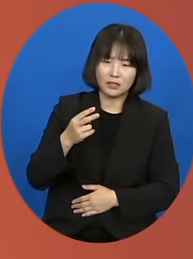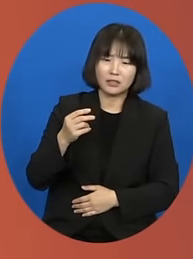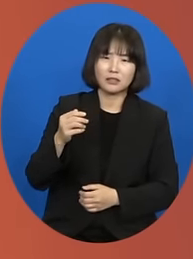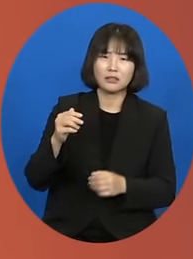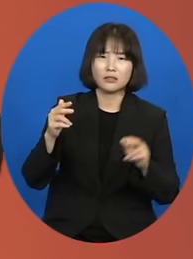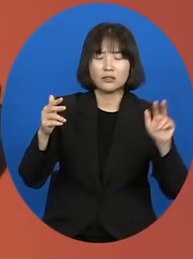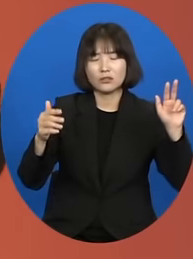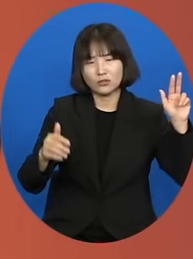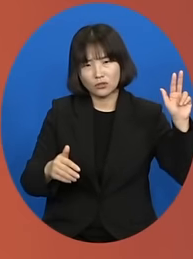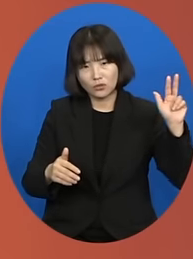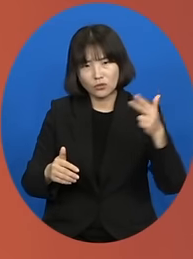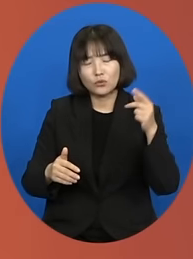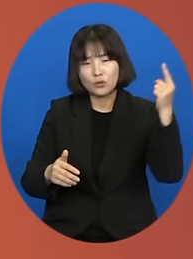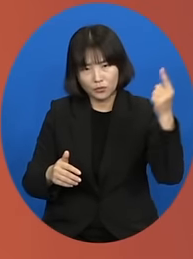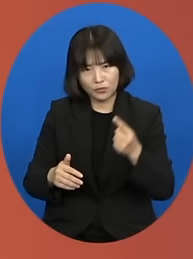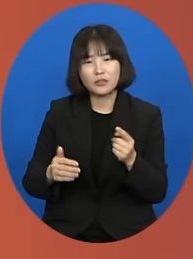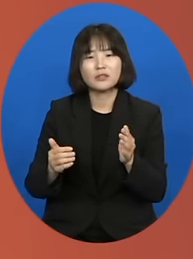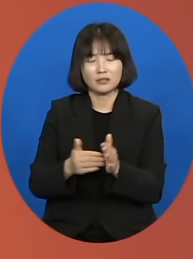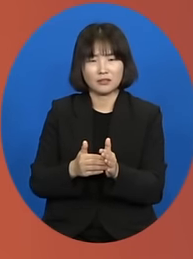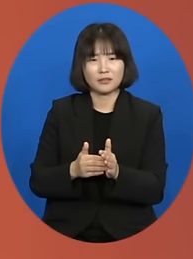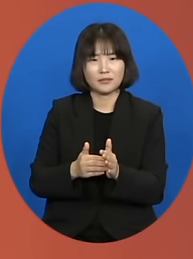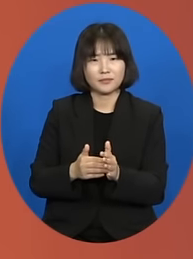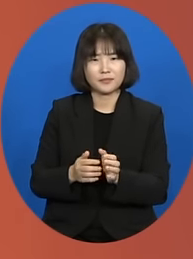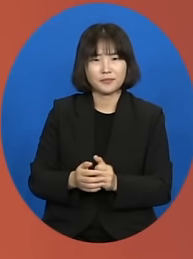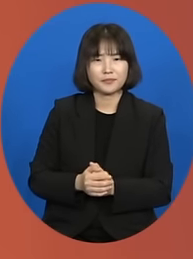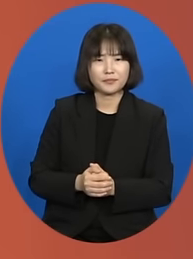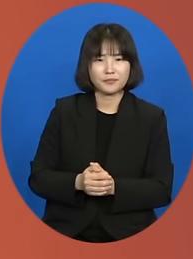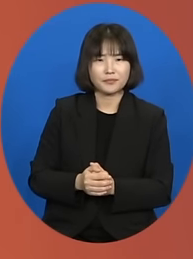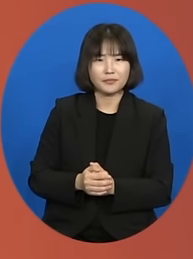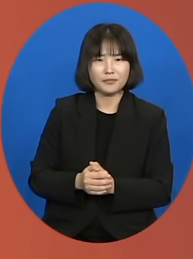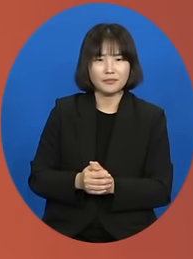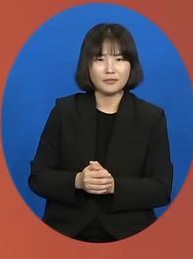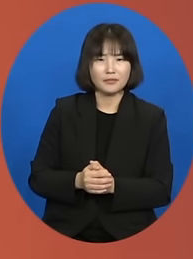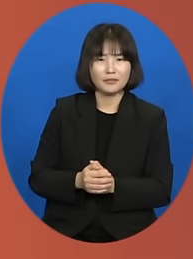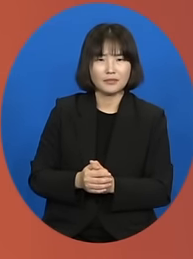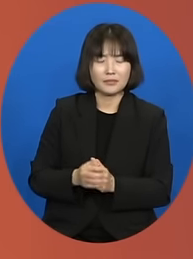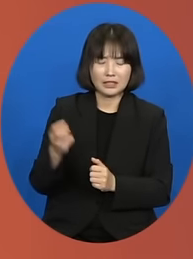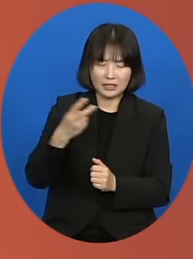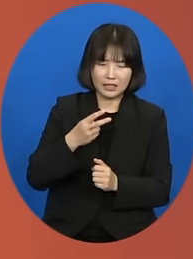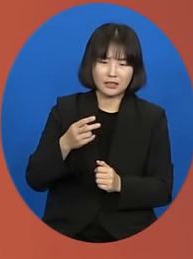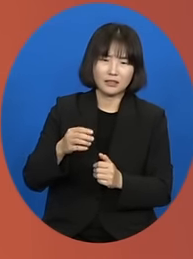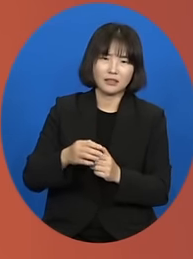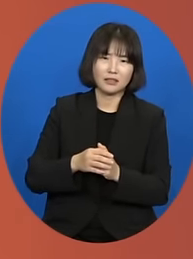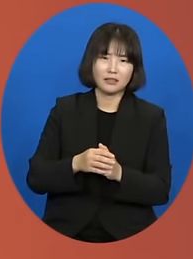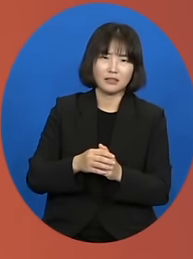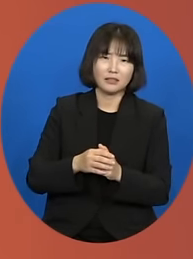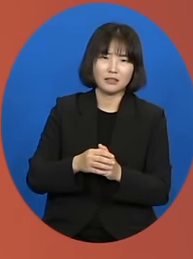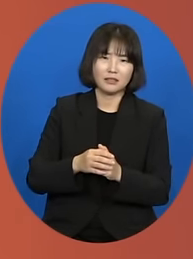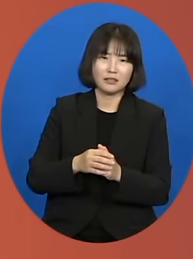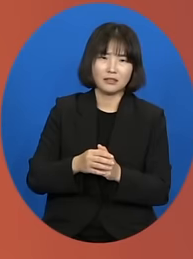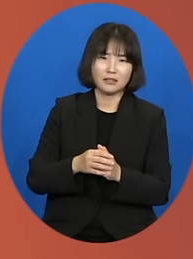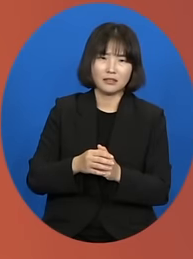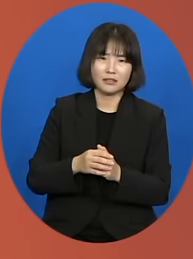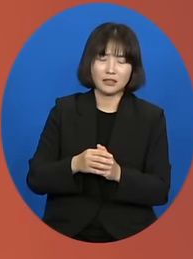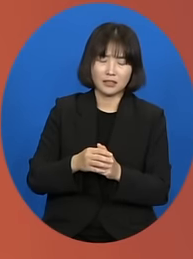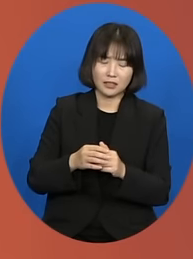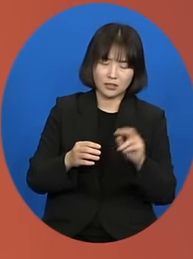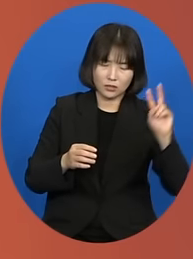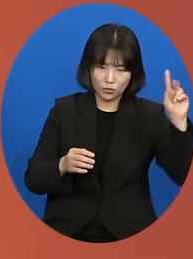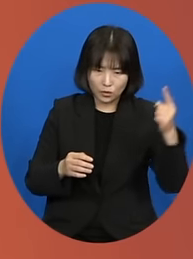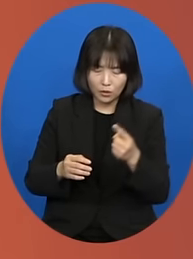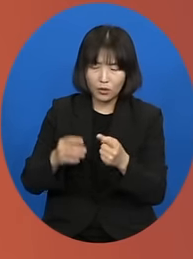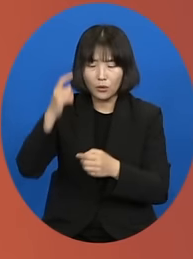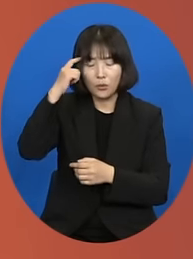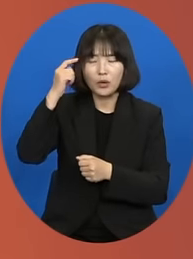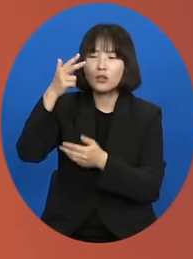돌아오고 또 돌아왔습니다. 가끔은 빗나가기도 합니다. 그러나 다시 돌아왔습니다. 왜요? 거기에 주님이 계셨기